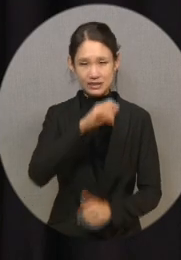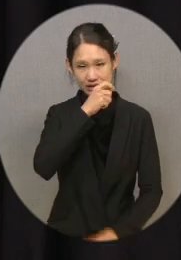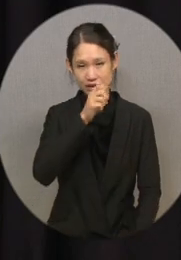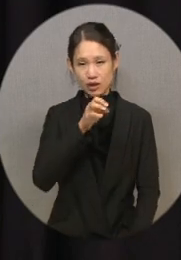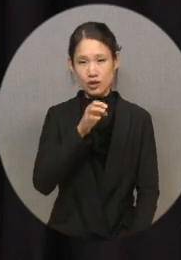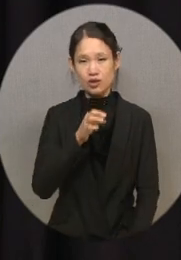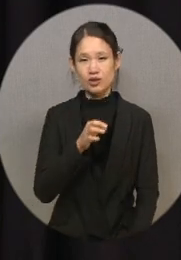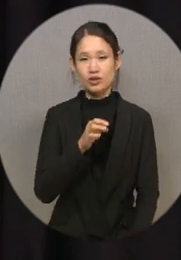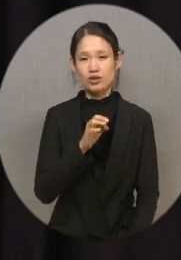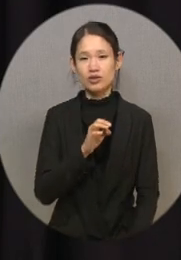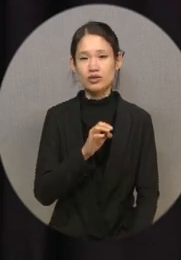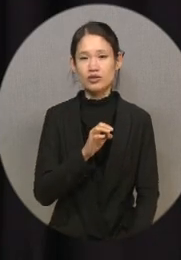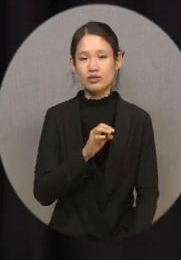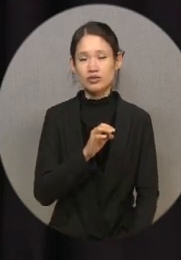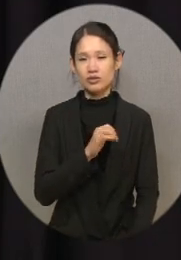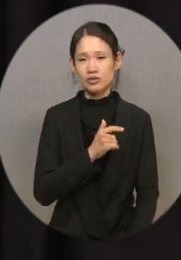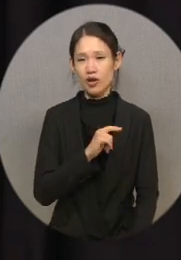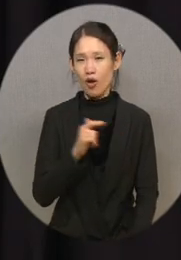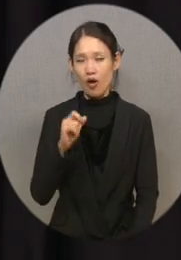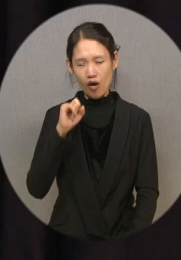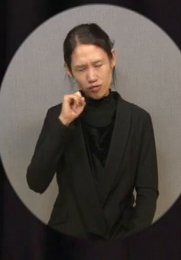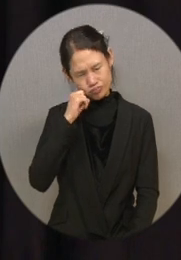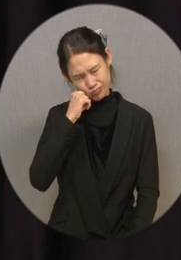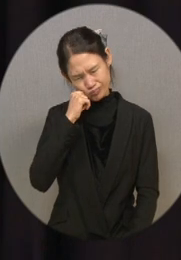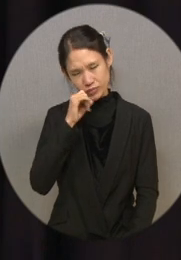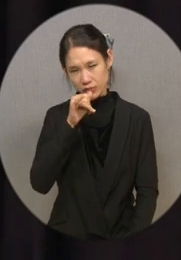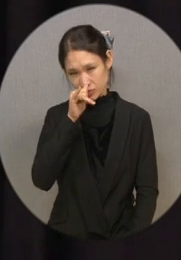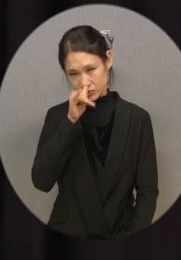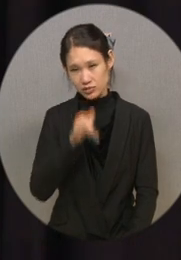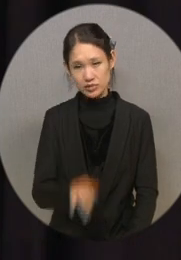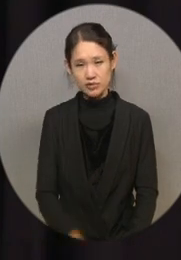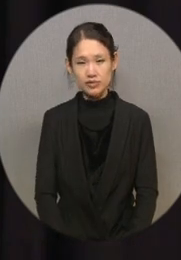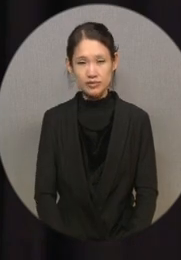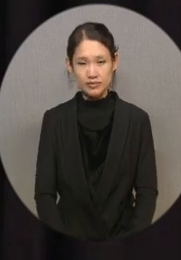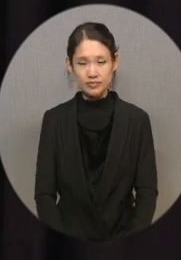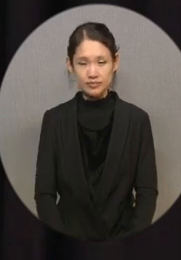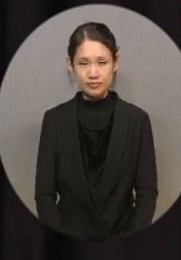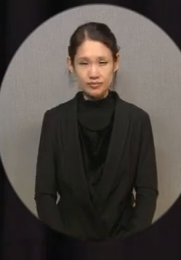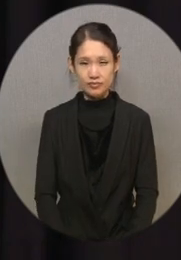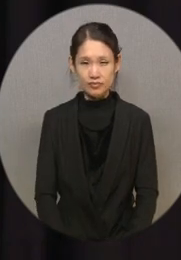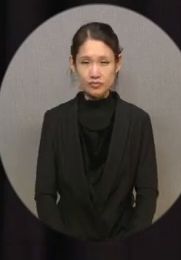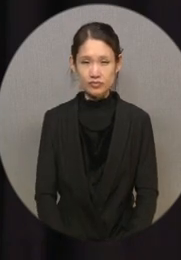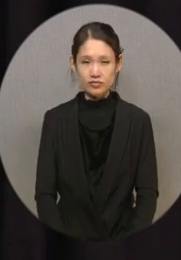재정적으로도 또 이렇게 여러 가지로 어려웠어요. 네. 네, 그래가지고